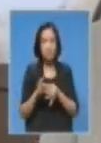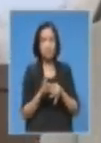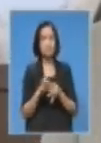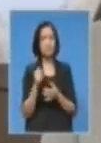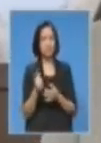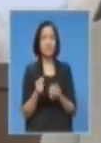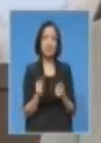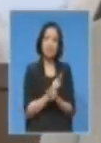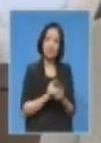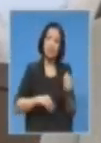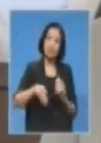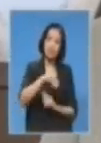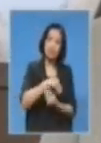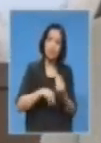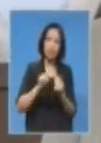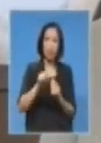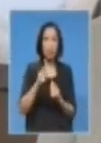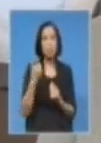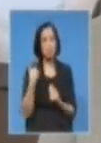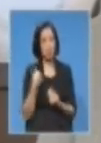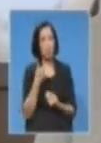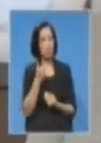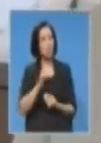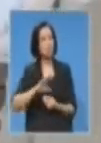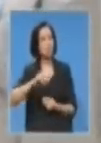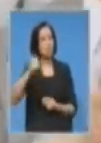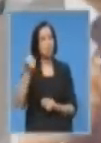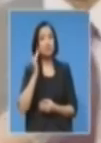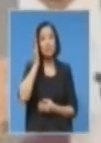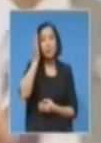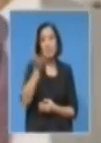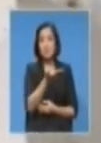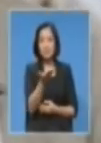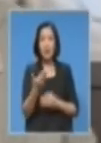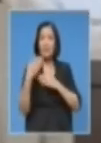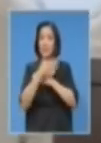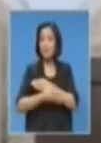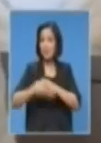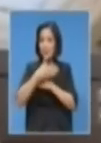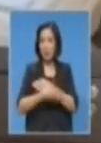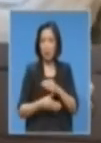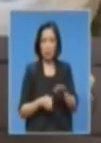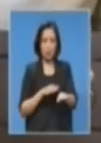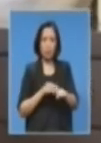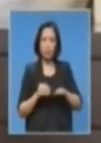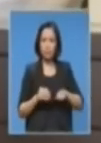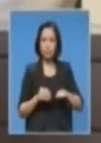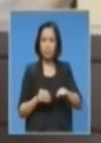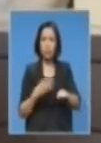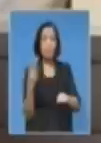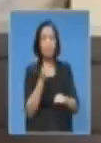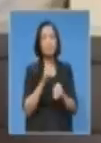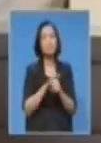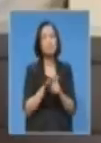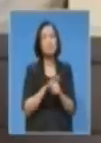แล้วก็ทางด้านเศรษฐกิจด้วยครับ ครับอีกหน่อยท่านผู้ชมสามารถเดินทางโดยรถไฟความเร็วกลางใช่ไหมฮะอันนี ้ความเร็วปานกล